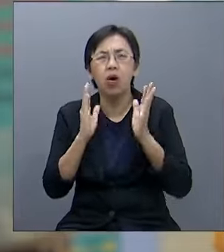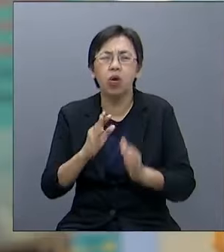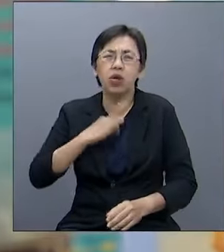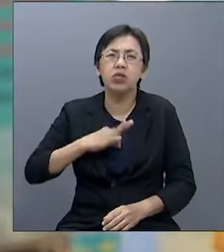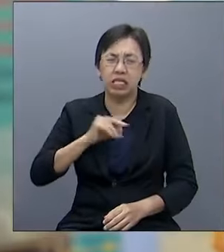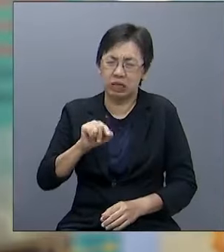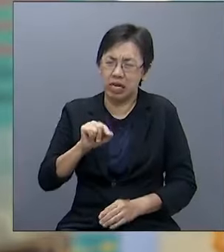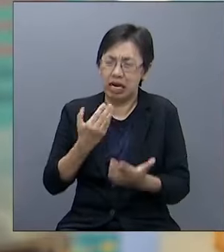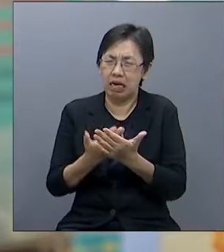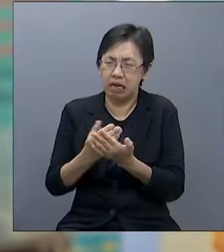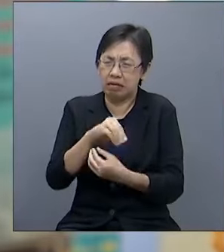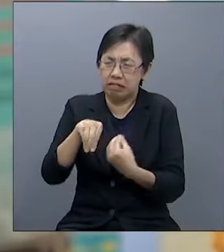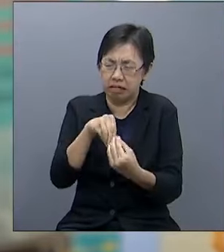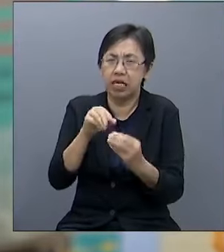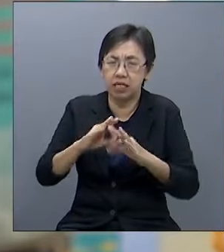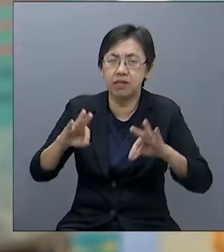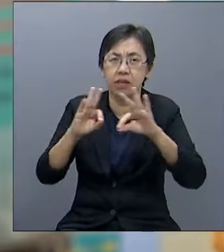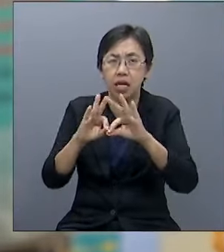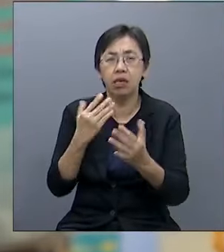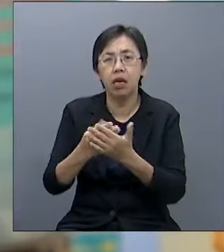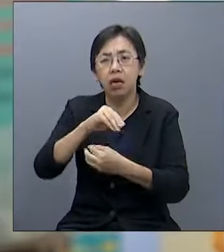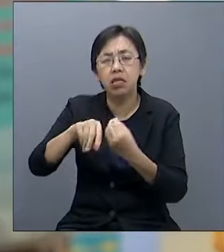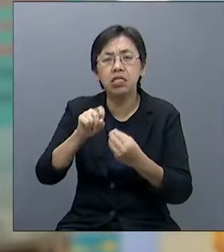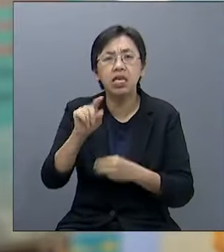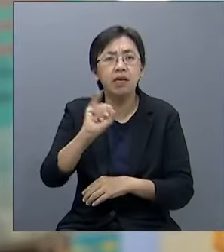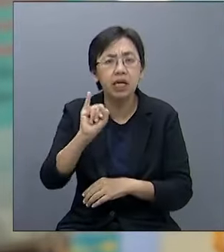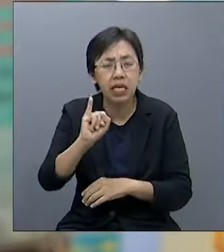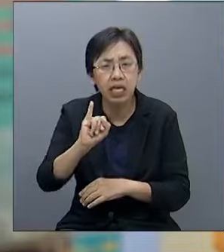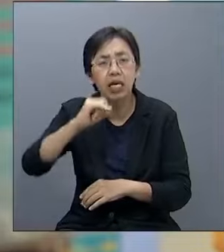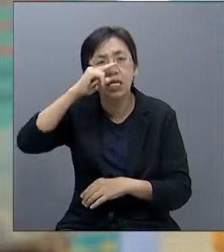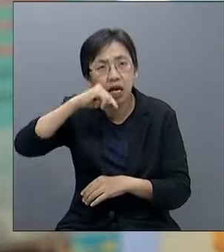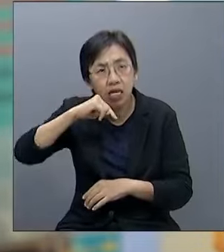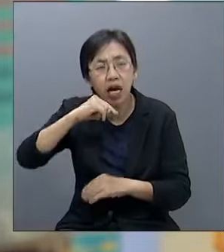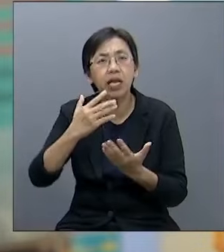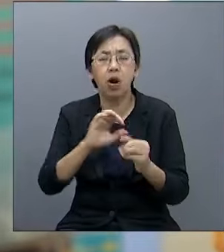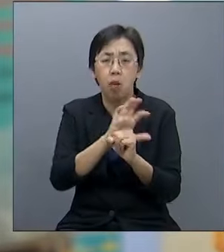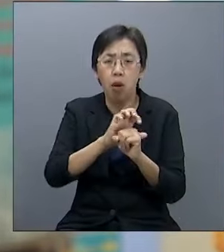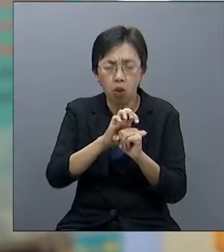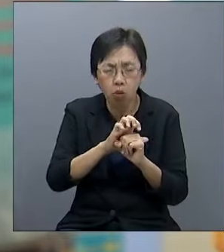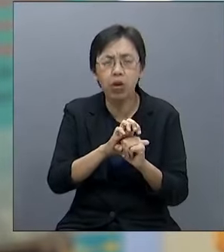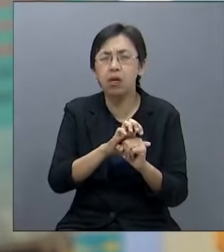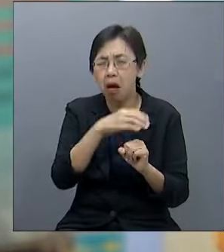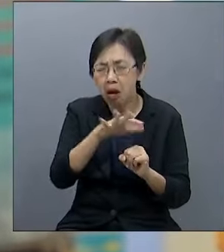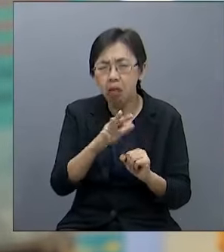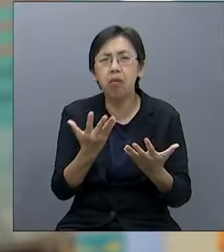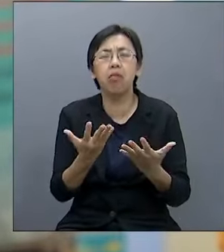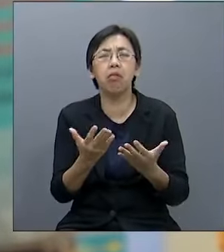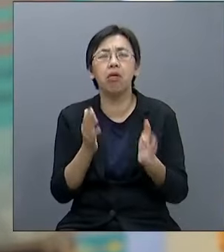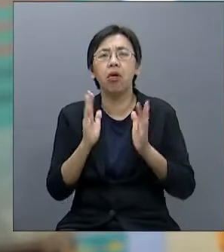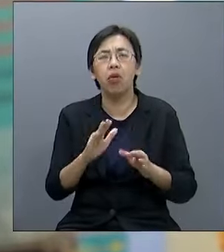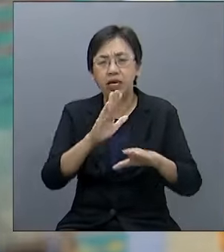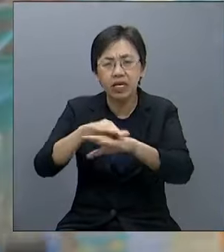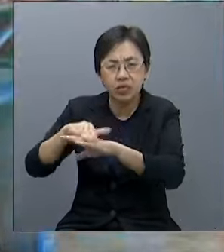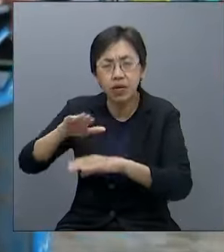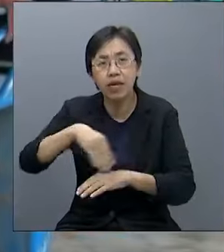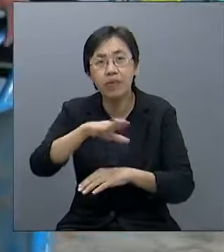ำคัญสูงประกอบกับเศรษฐกิจไม่ค่อยดีอย่างประเทศไทยแล้วก็ผ่านโควิดมาแล้วเนี่ยยิ่งทำให้การชวนช่วยเชียร์